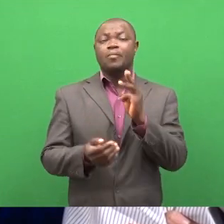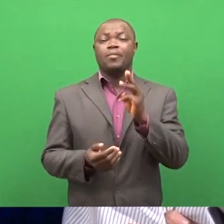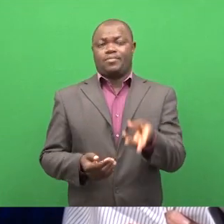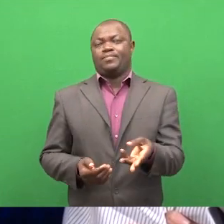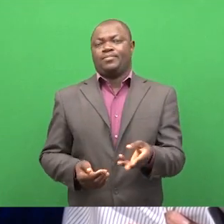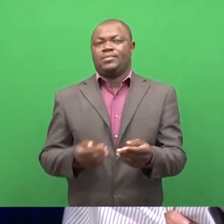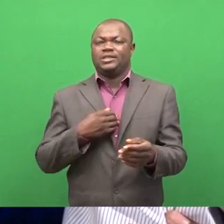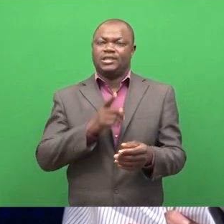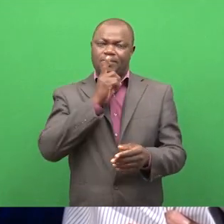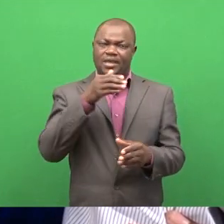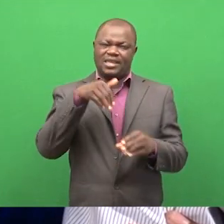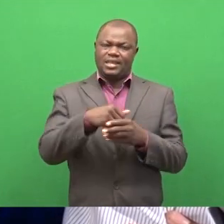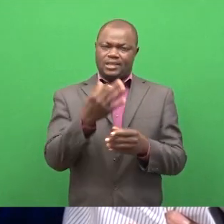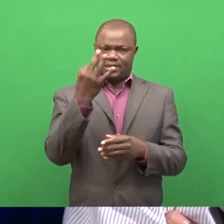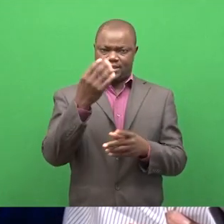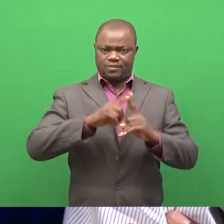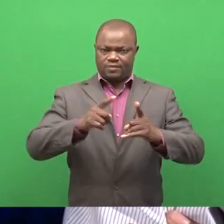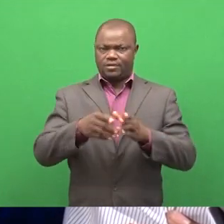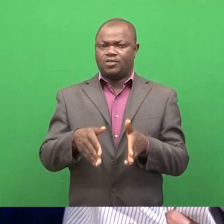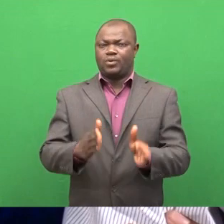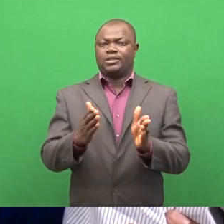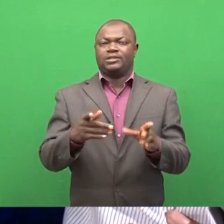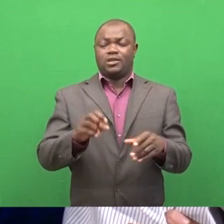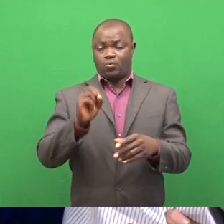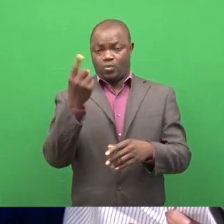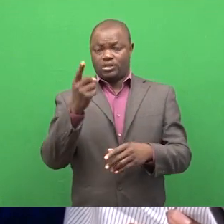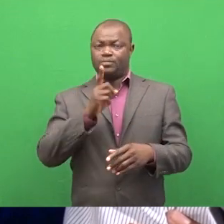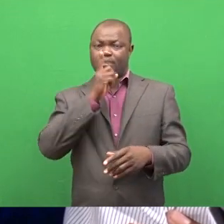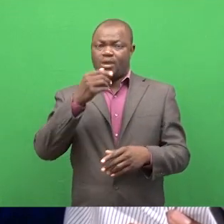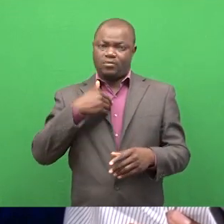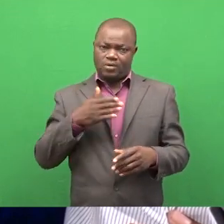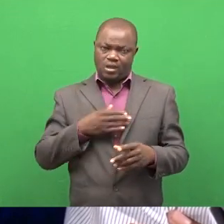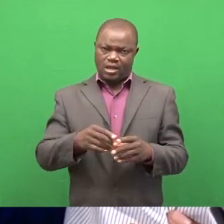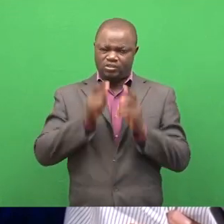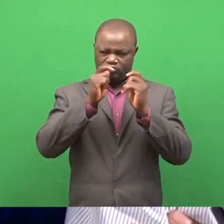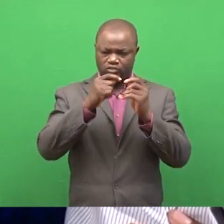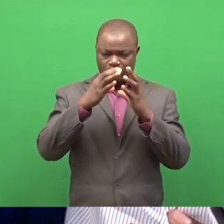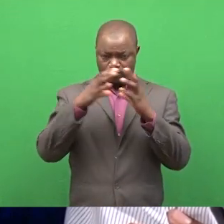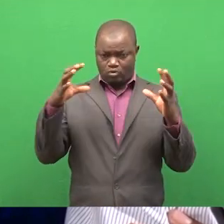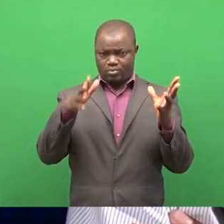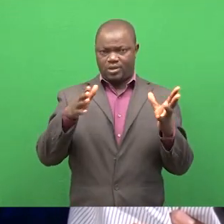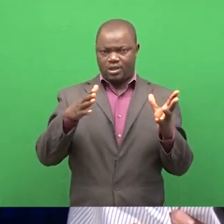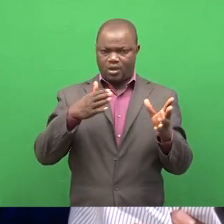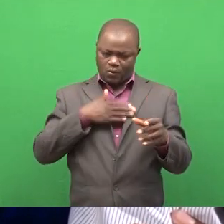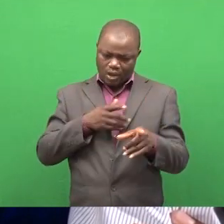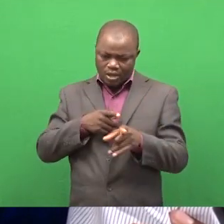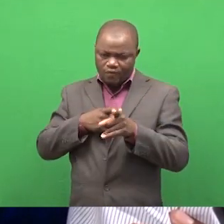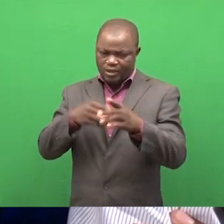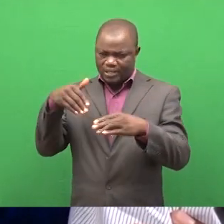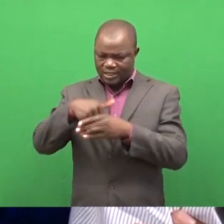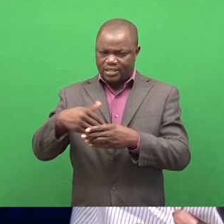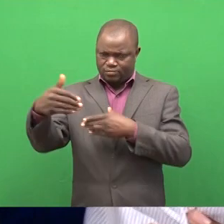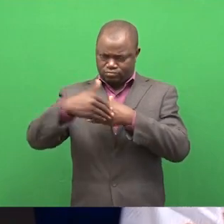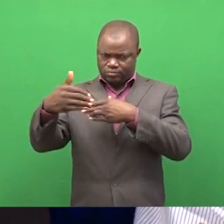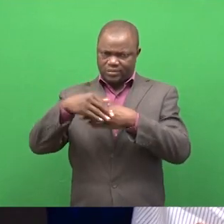maybe ndingazvitaure nenzira nhatu yekutanga ndiyo yanga yachitaurwa yekuti tinoda kuti tiwedzere ruzivo ruri maererano nokuzvidzivirira